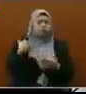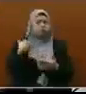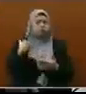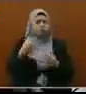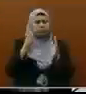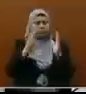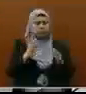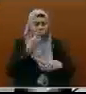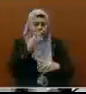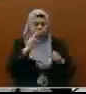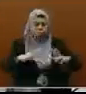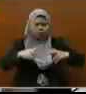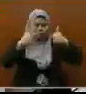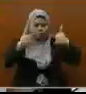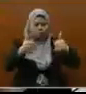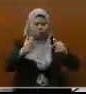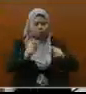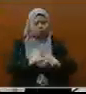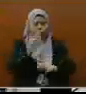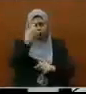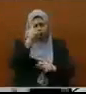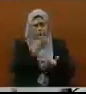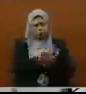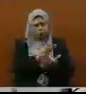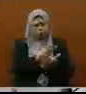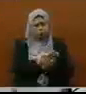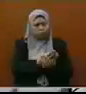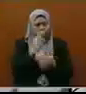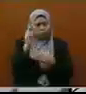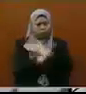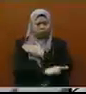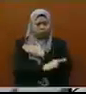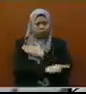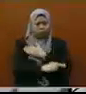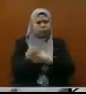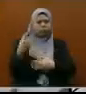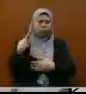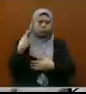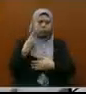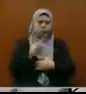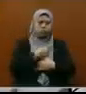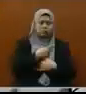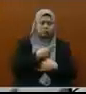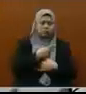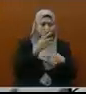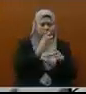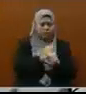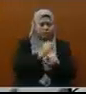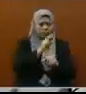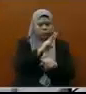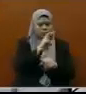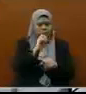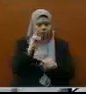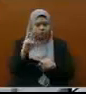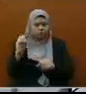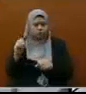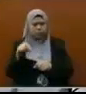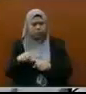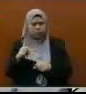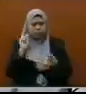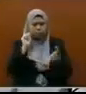juga prestasi kewangan negeri untuk kita unjurkan supaya bajet 2020 ini menepati sasaran dan juga